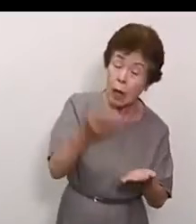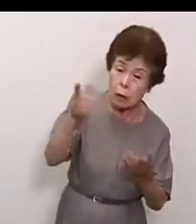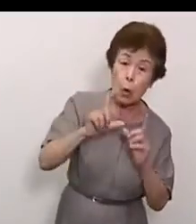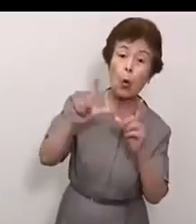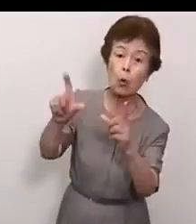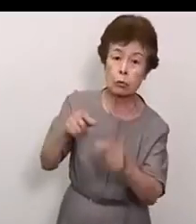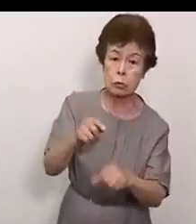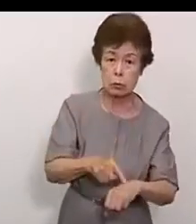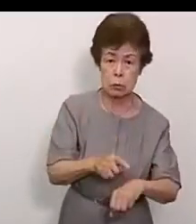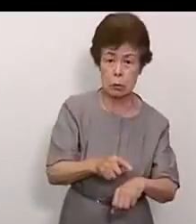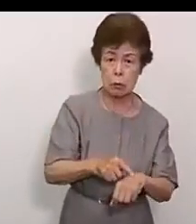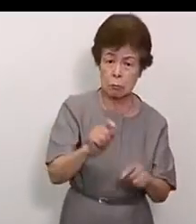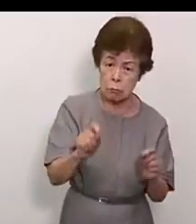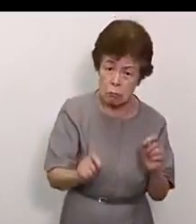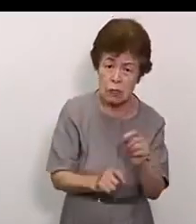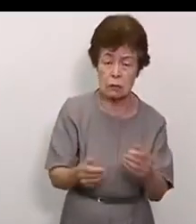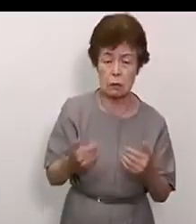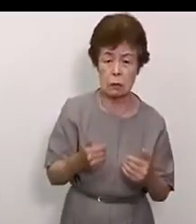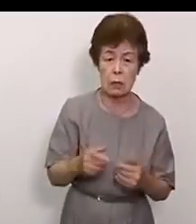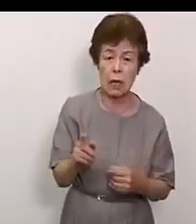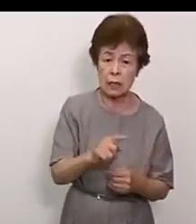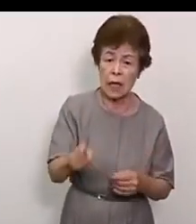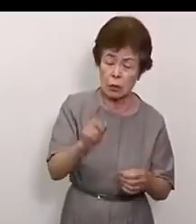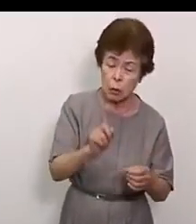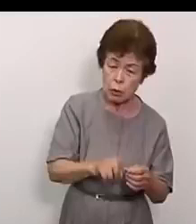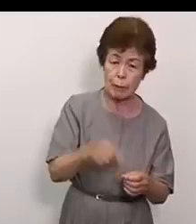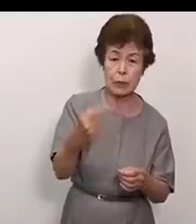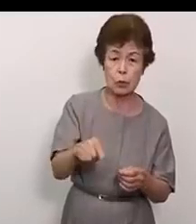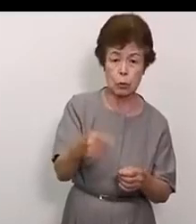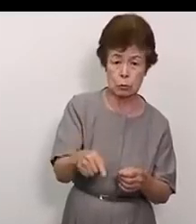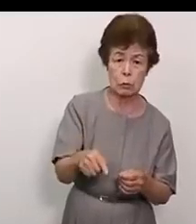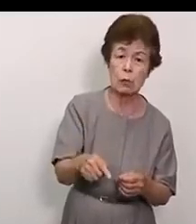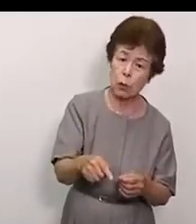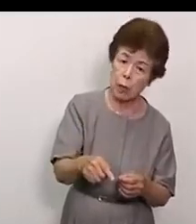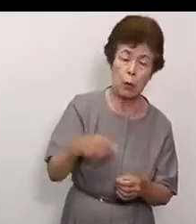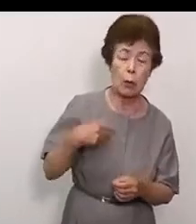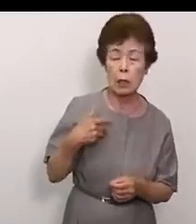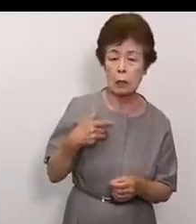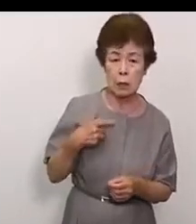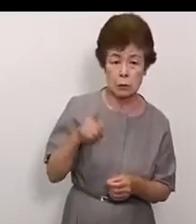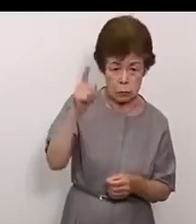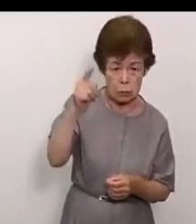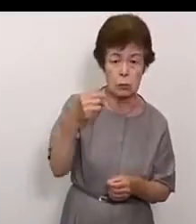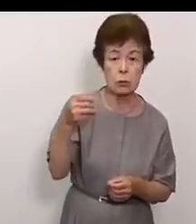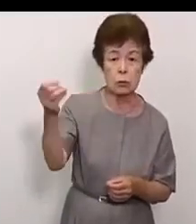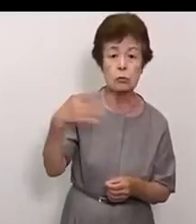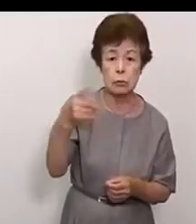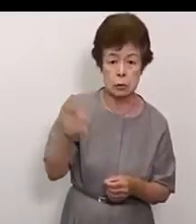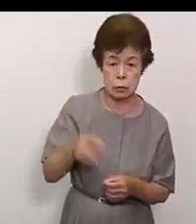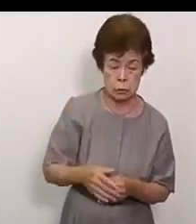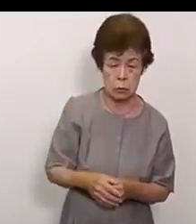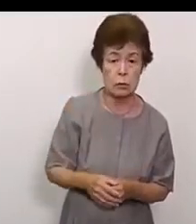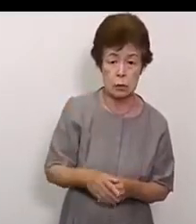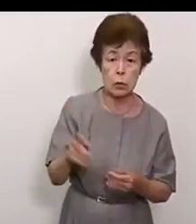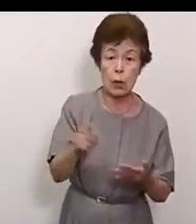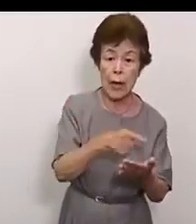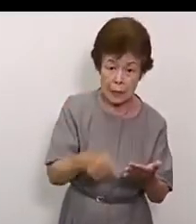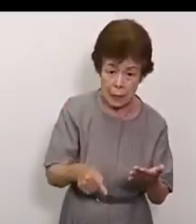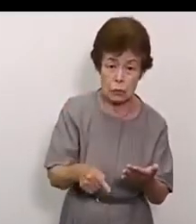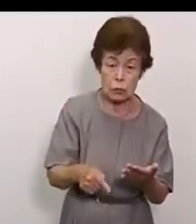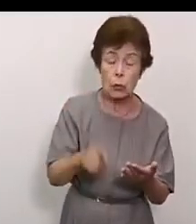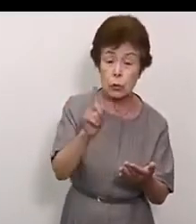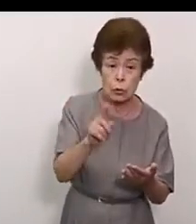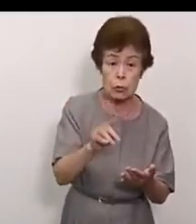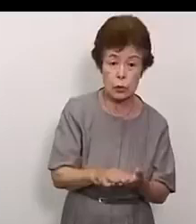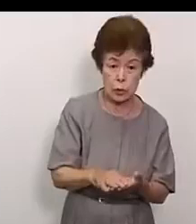ちゃうっていうことでね、何のための教育をやってるのかわからないんですね。でその解消の一つとしてもやっぱり少人数学